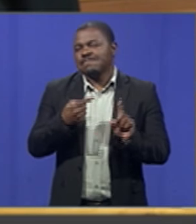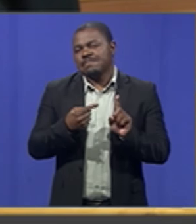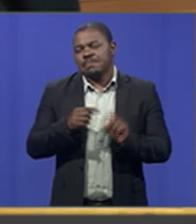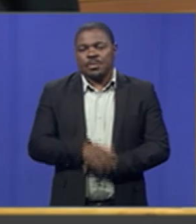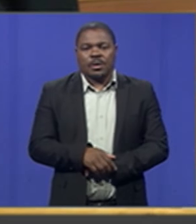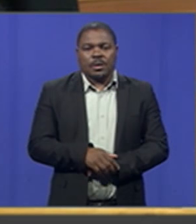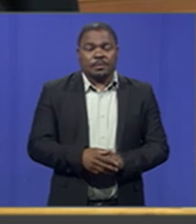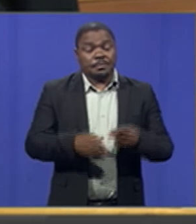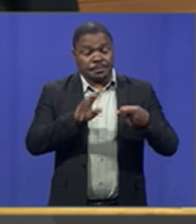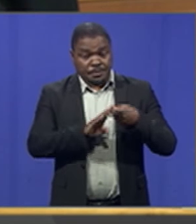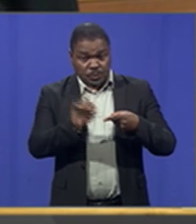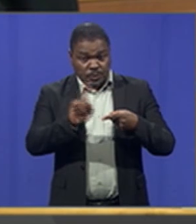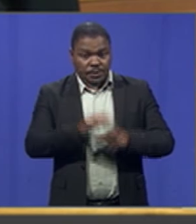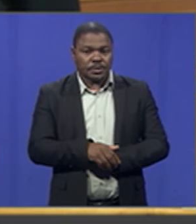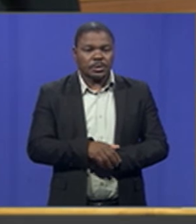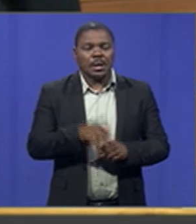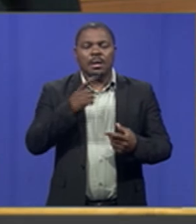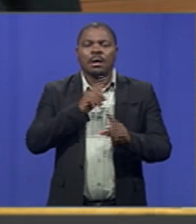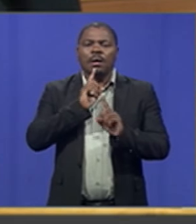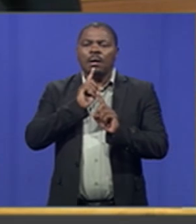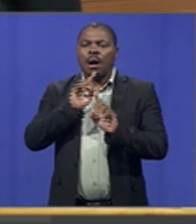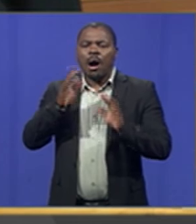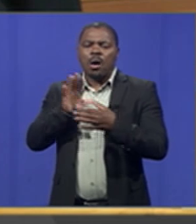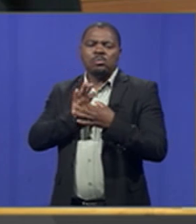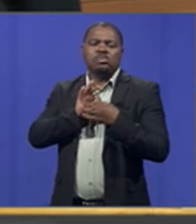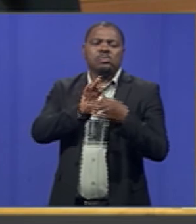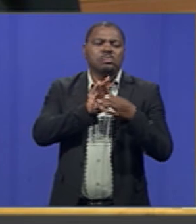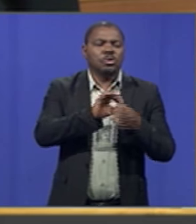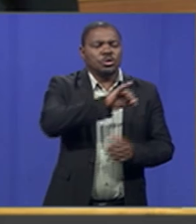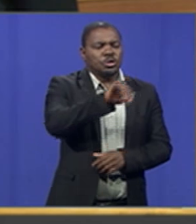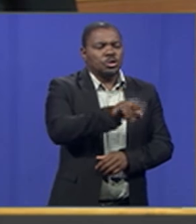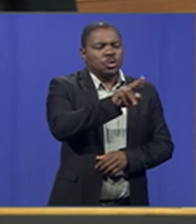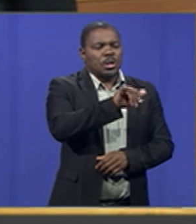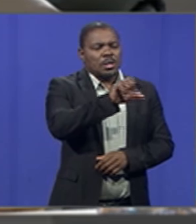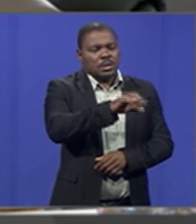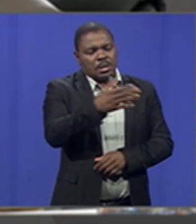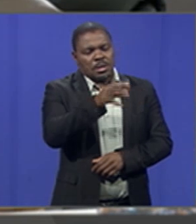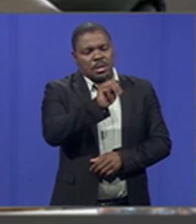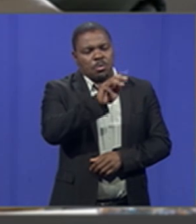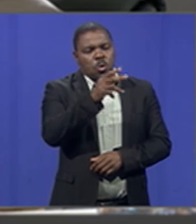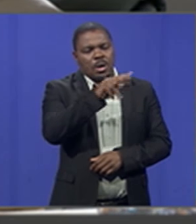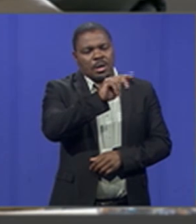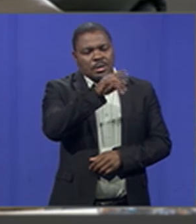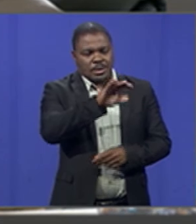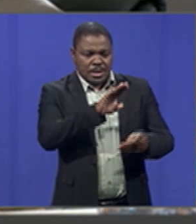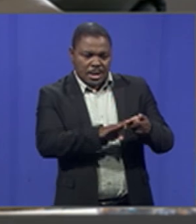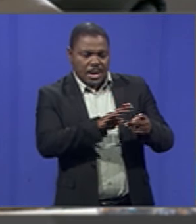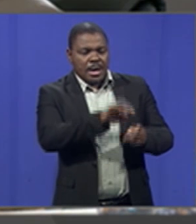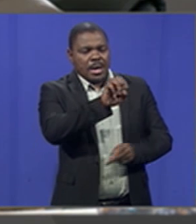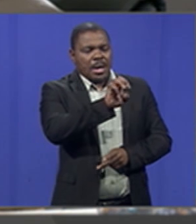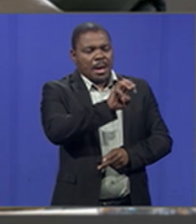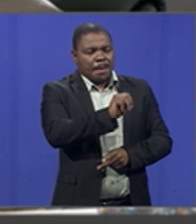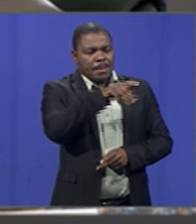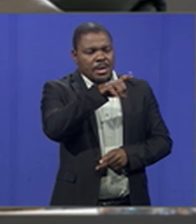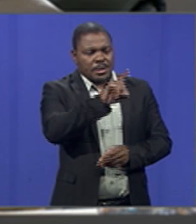Seno se akaretsa dipego tsa dikgolagano tsa gagwe le Julius Khwanazi EMPD le tlhatlharuane ya dipone tse di bolou